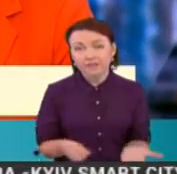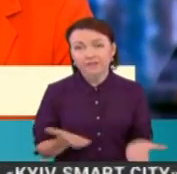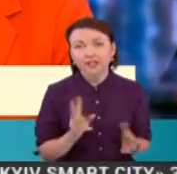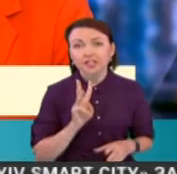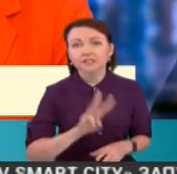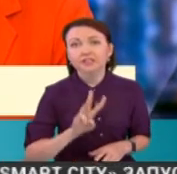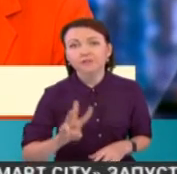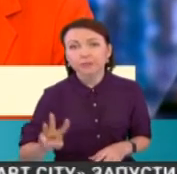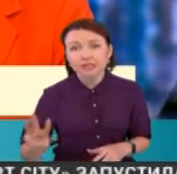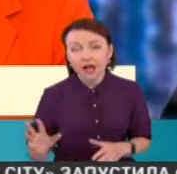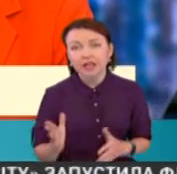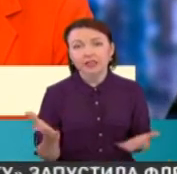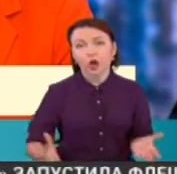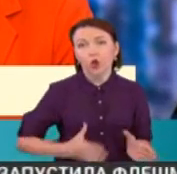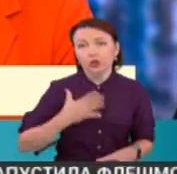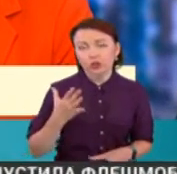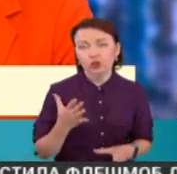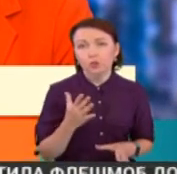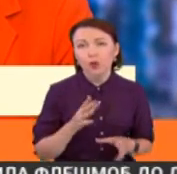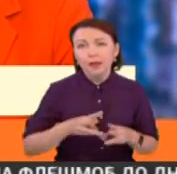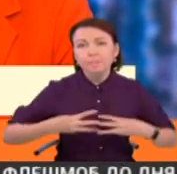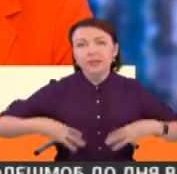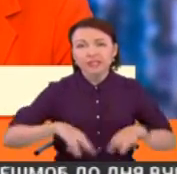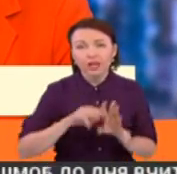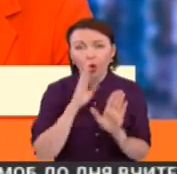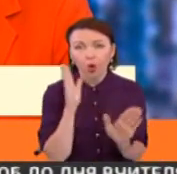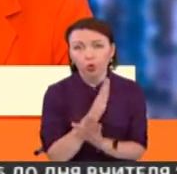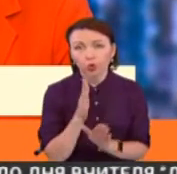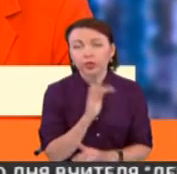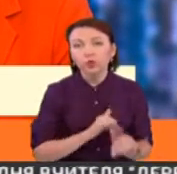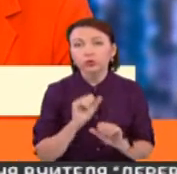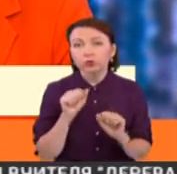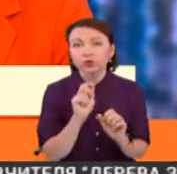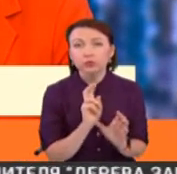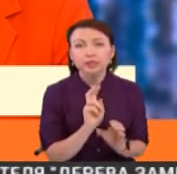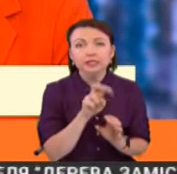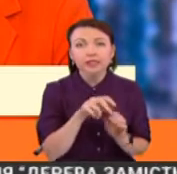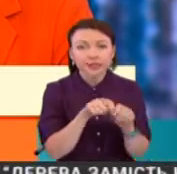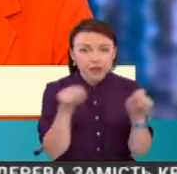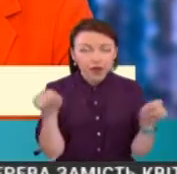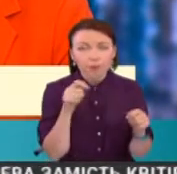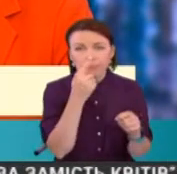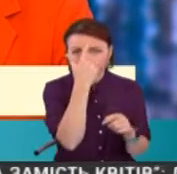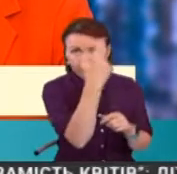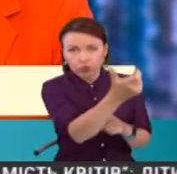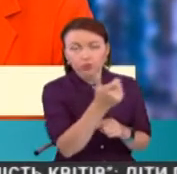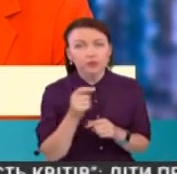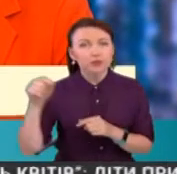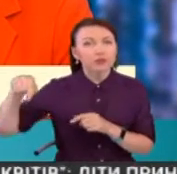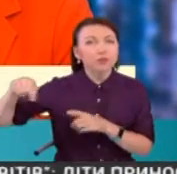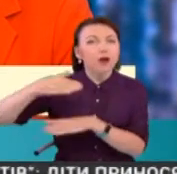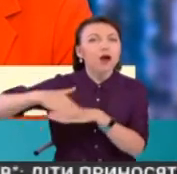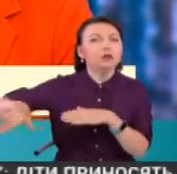на колишньому Мінекології, куди можна було зайти і повідомити координати